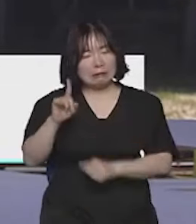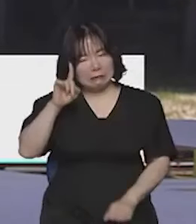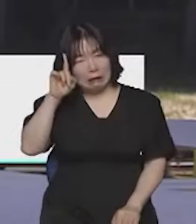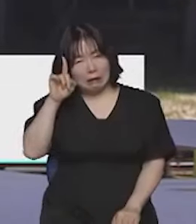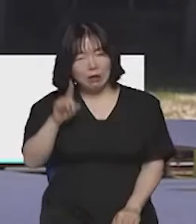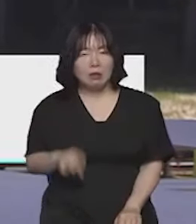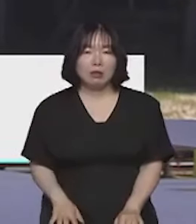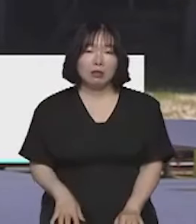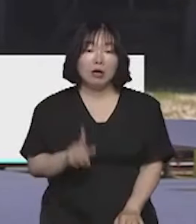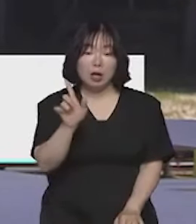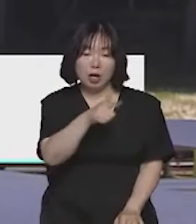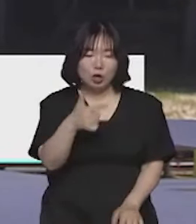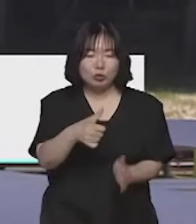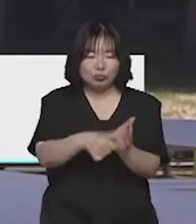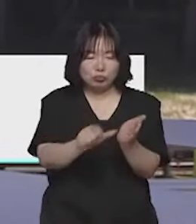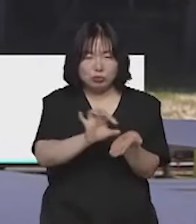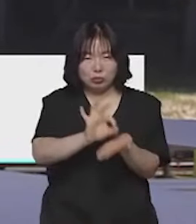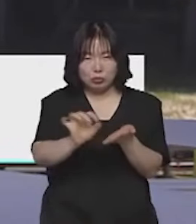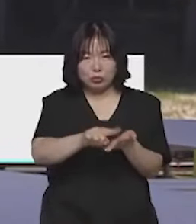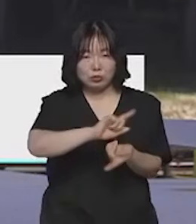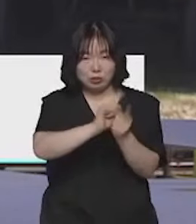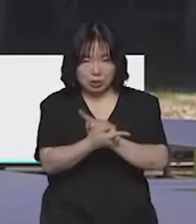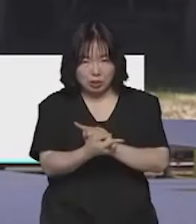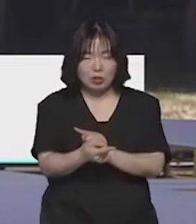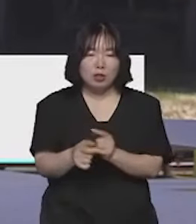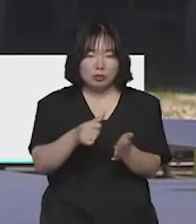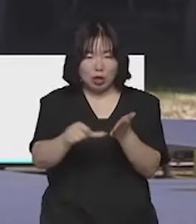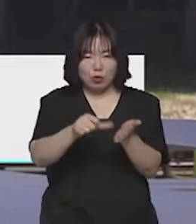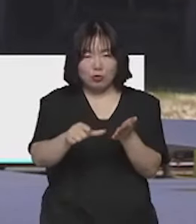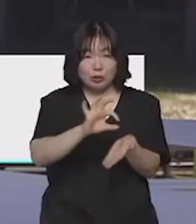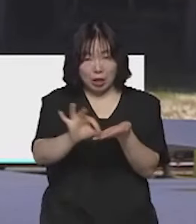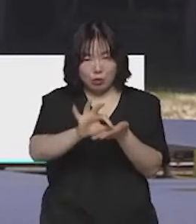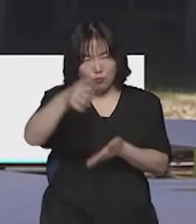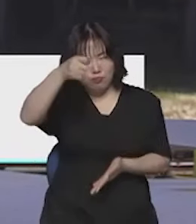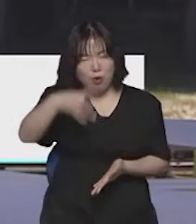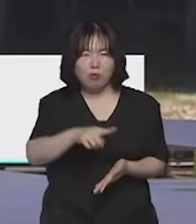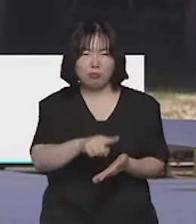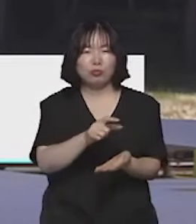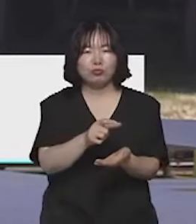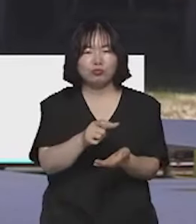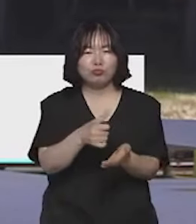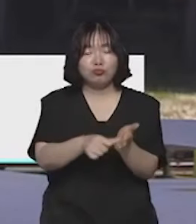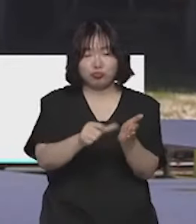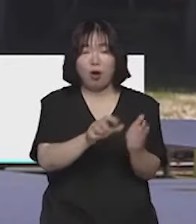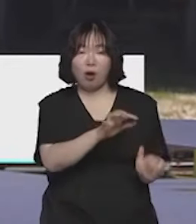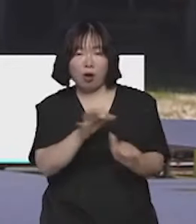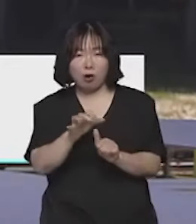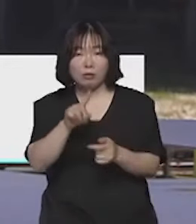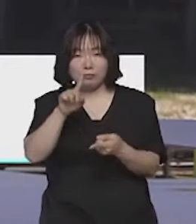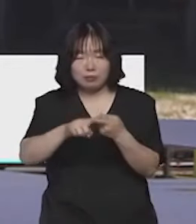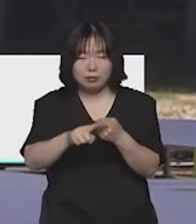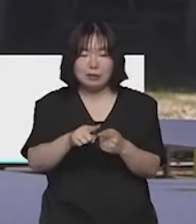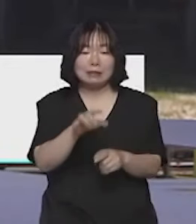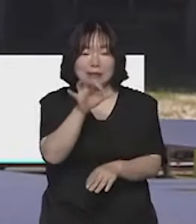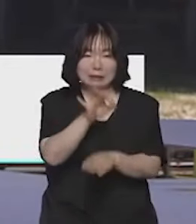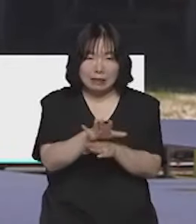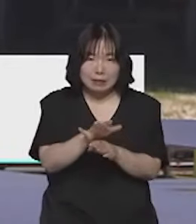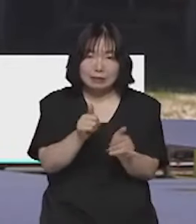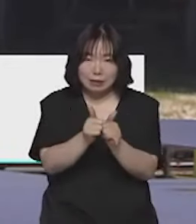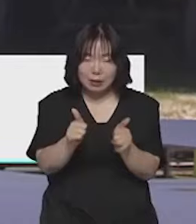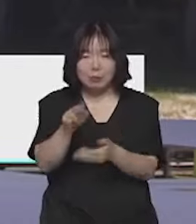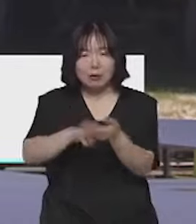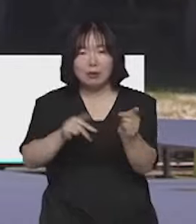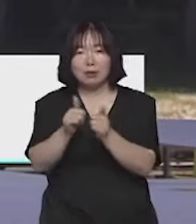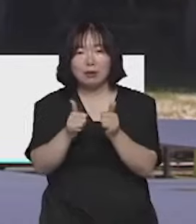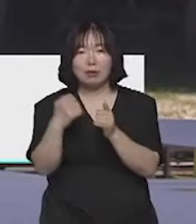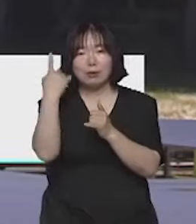하는데요. 일회용품 대신 다회용기를 사용하자는 운동이 전개되면서 관광객과 상인 모두 표정이 달라졌습니다. 임경섭 기자의